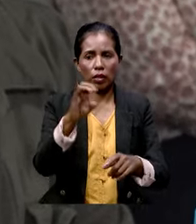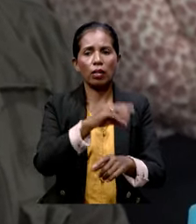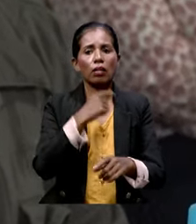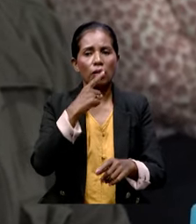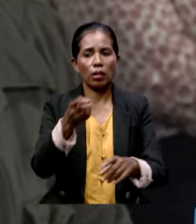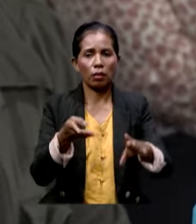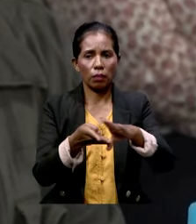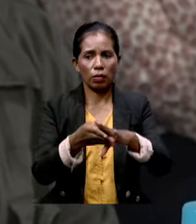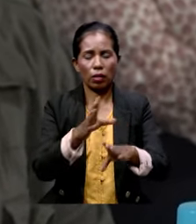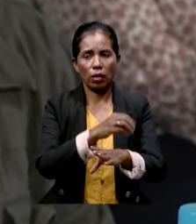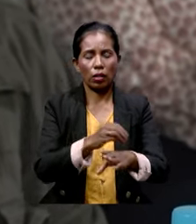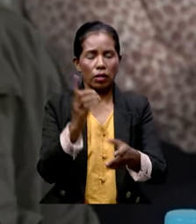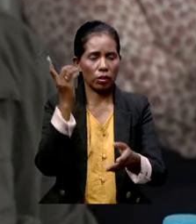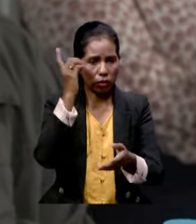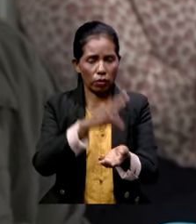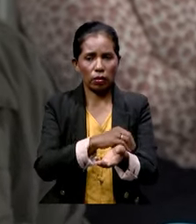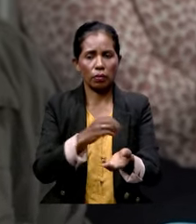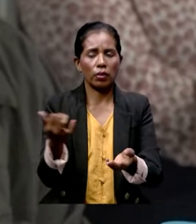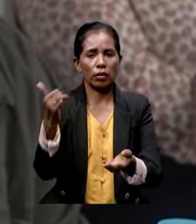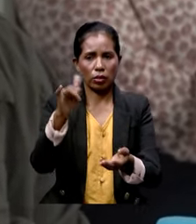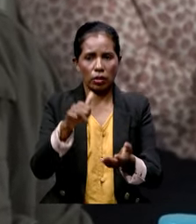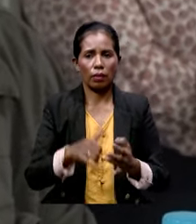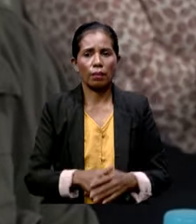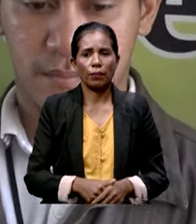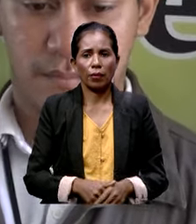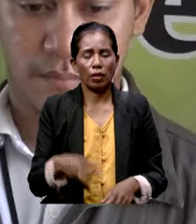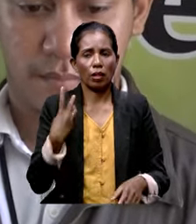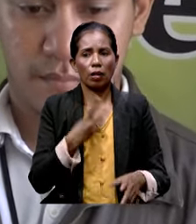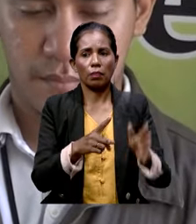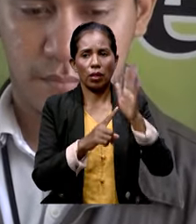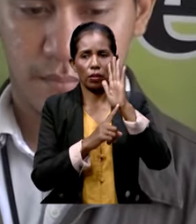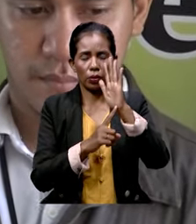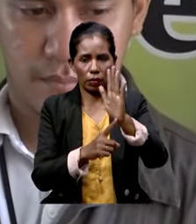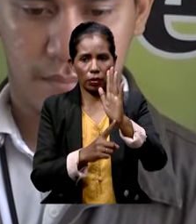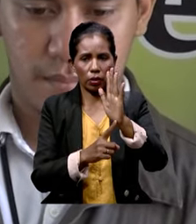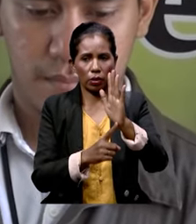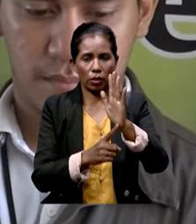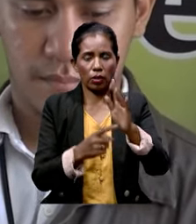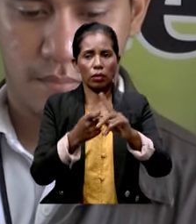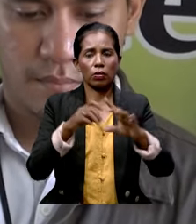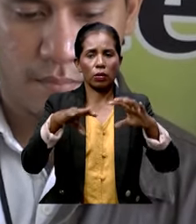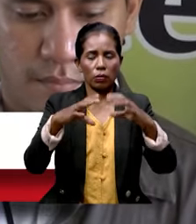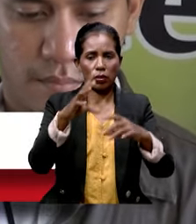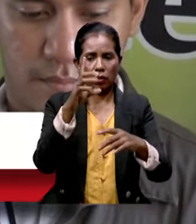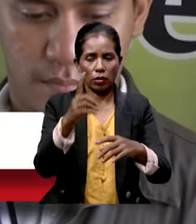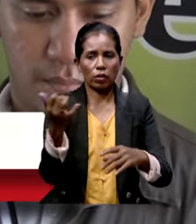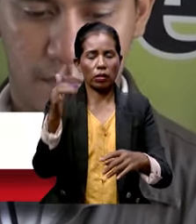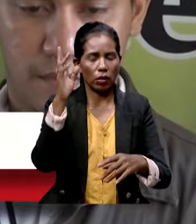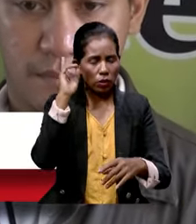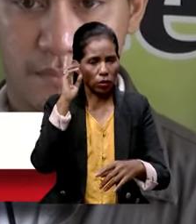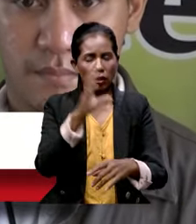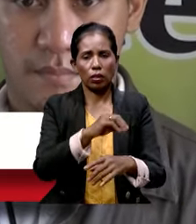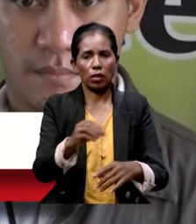Banco refere desconfia halo exploração basira. Dene ame hato tanu si ba ame hato ame ia parte comisión de, sira ronana, sira